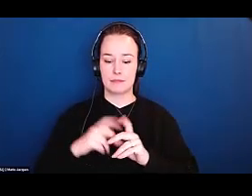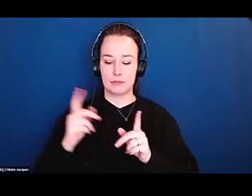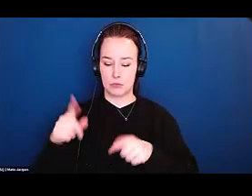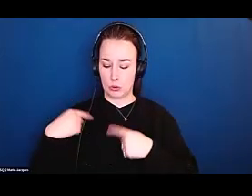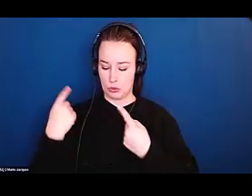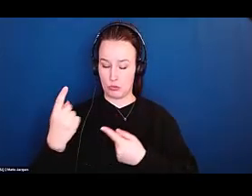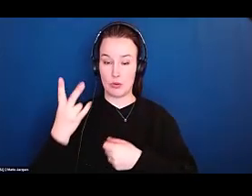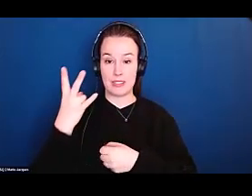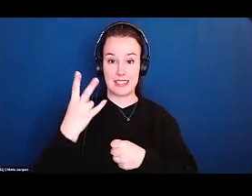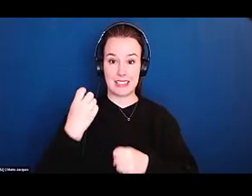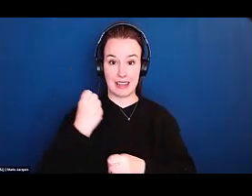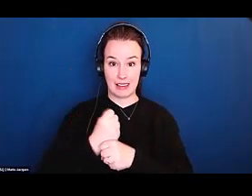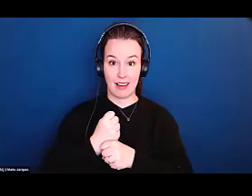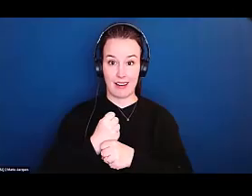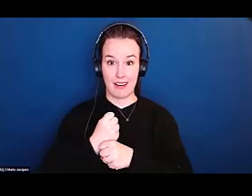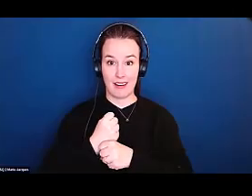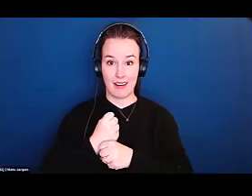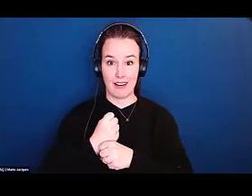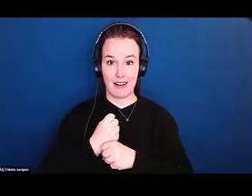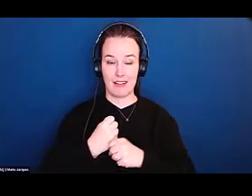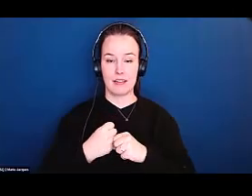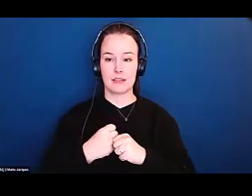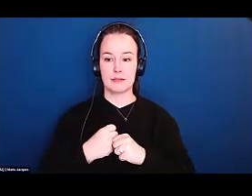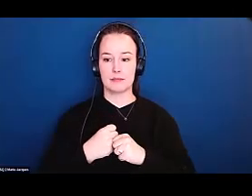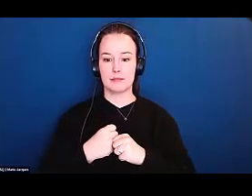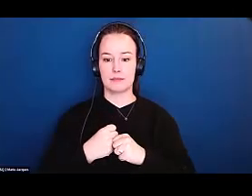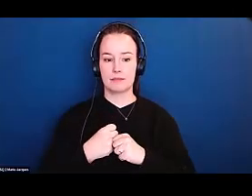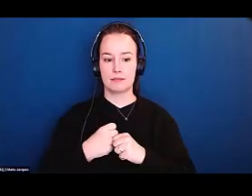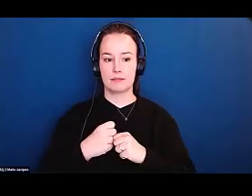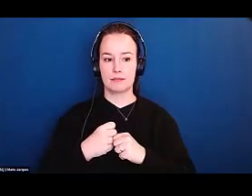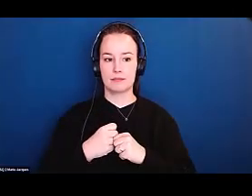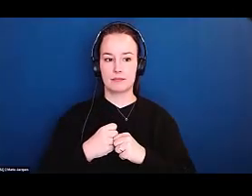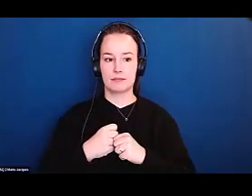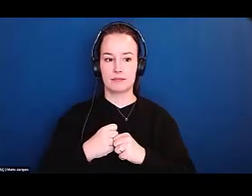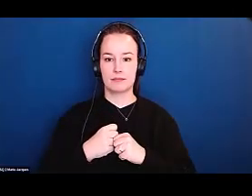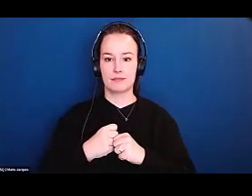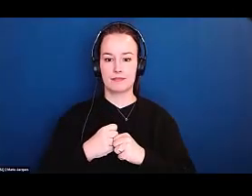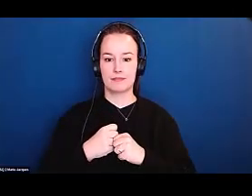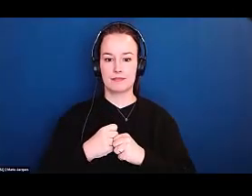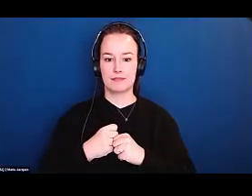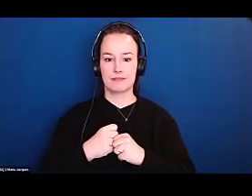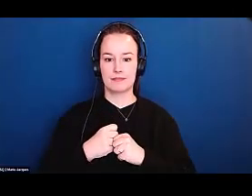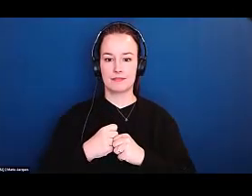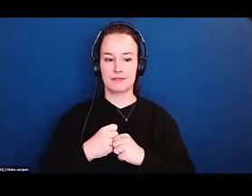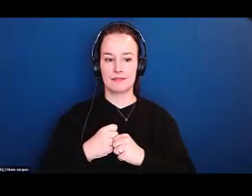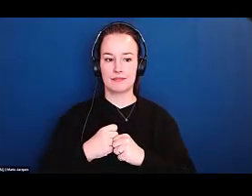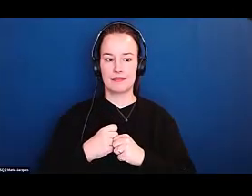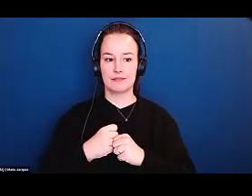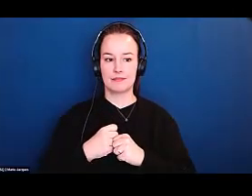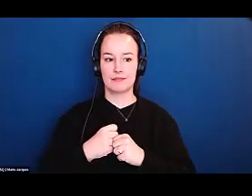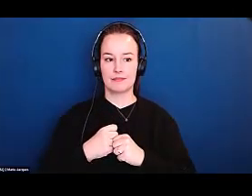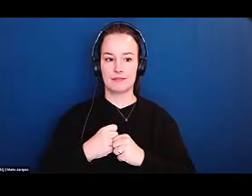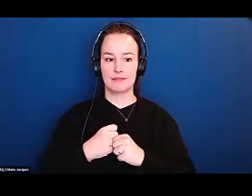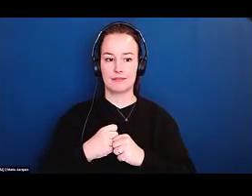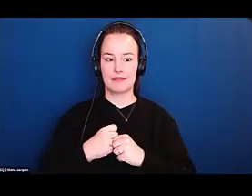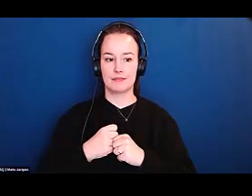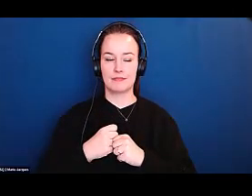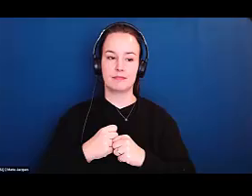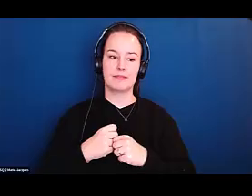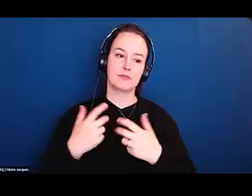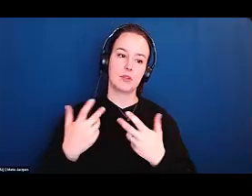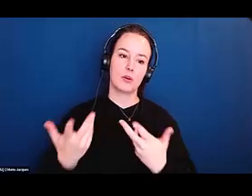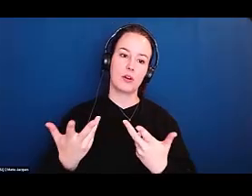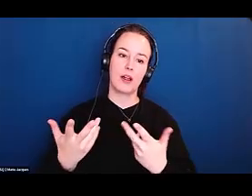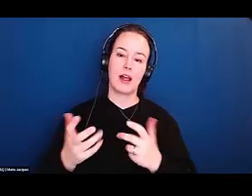maintenant, cela fait 7 ans. Donc, diapositive suivante, je vais parler de la culture en tant que